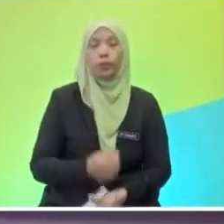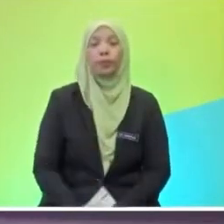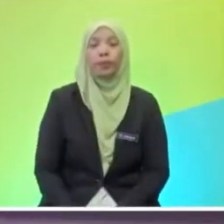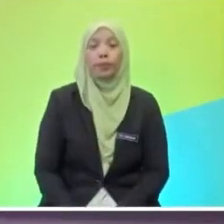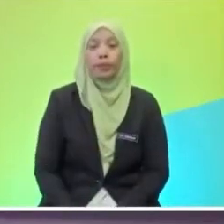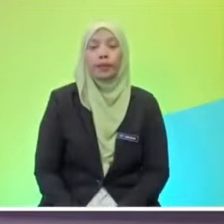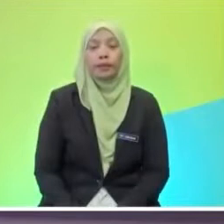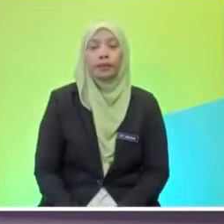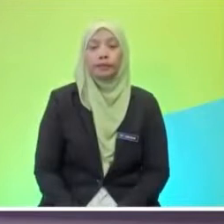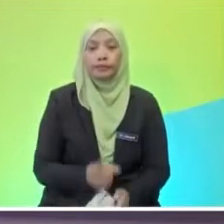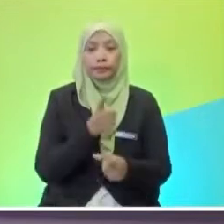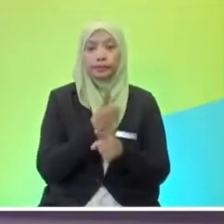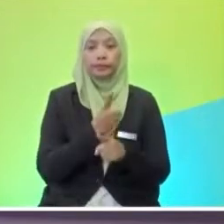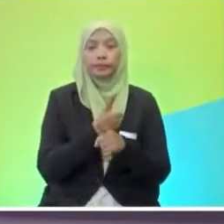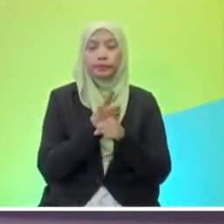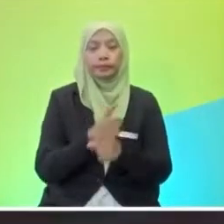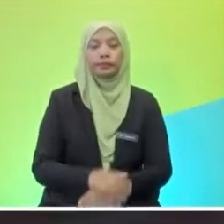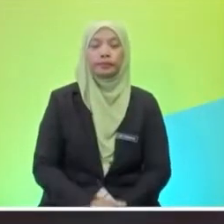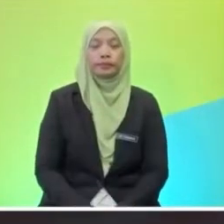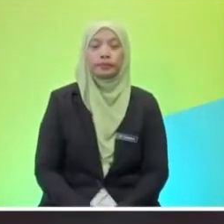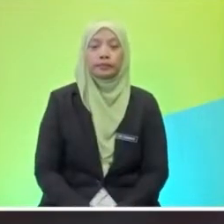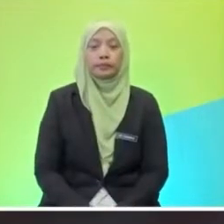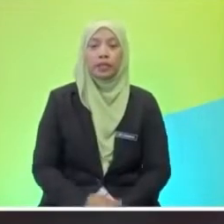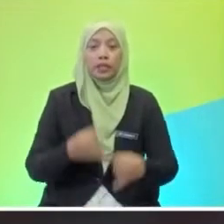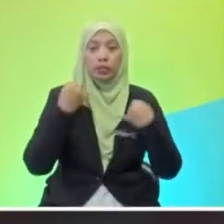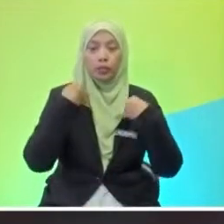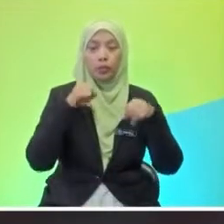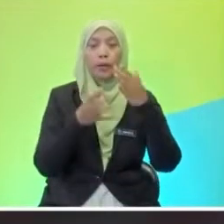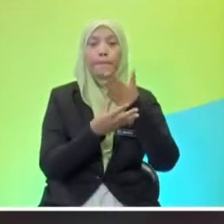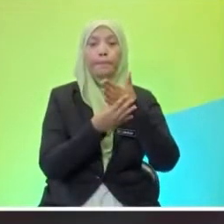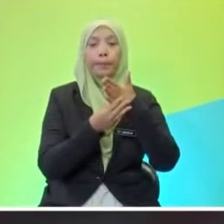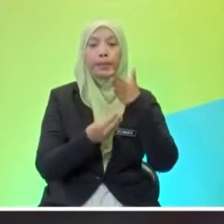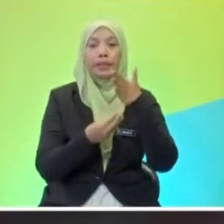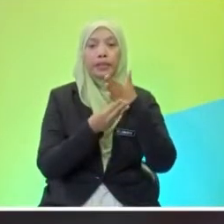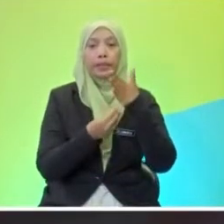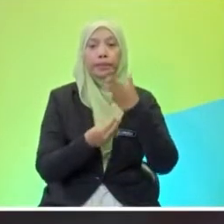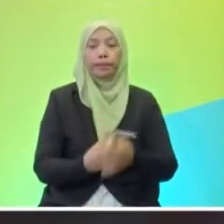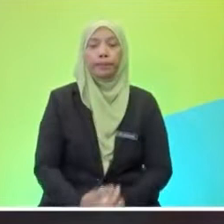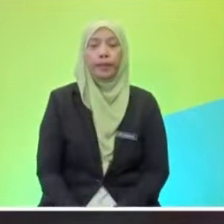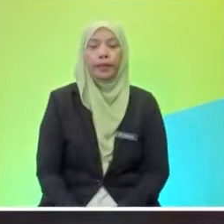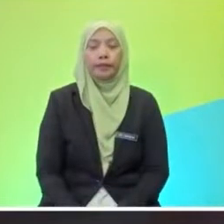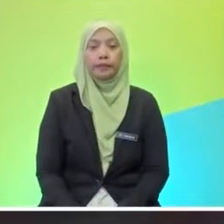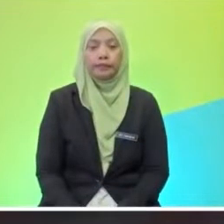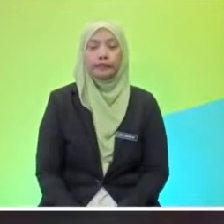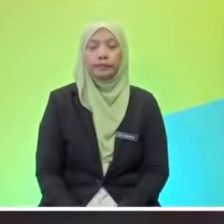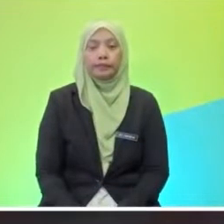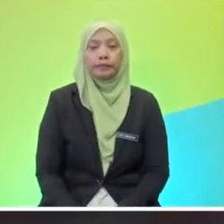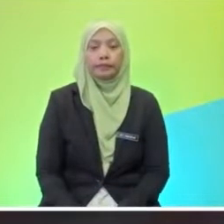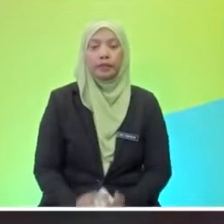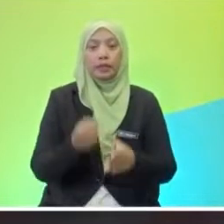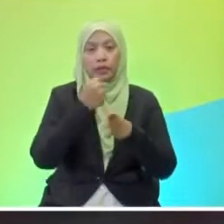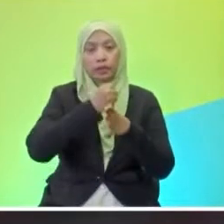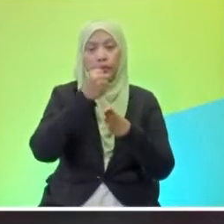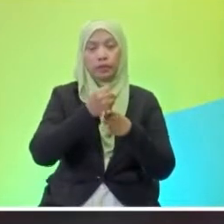betul sekarang kita jual satu lagi minyak ya kemudian